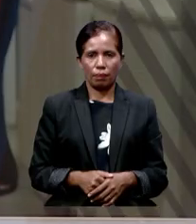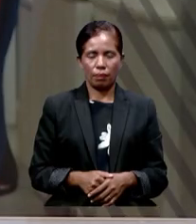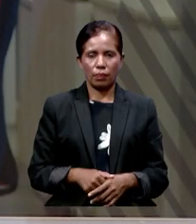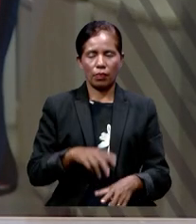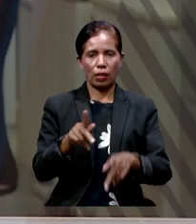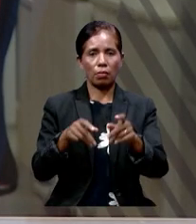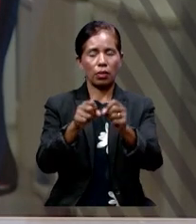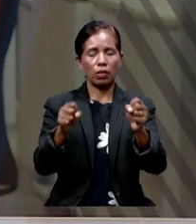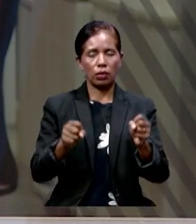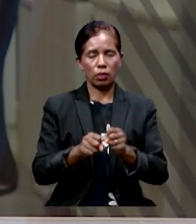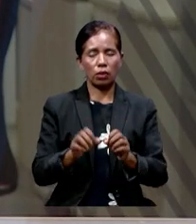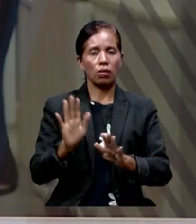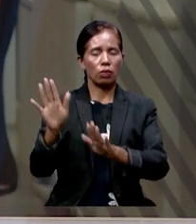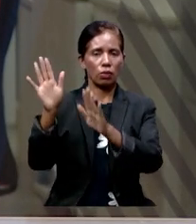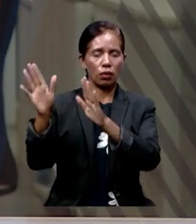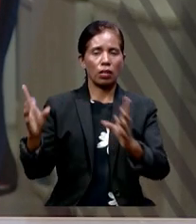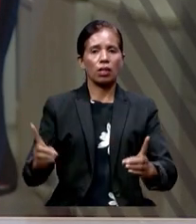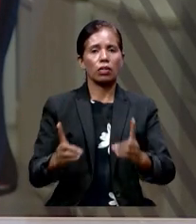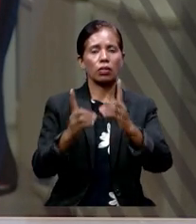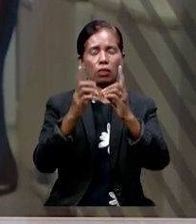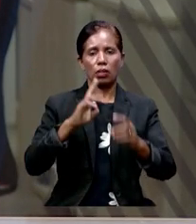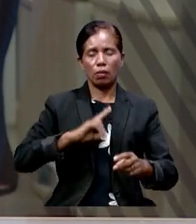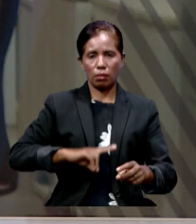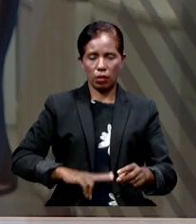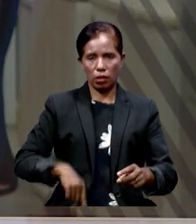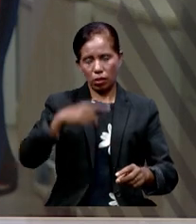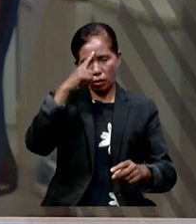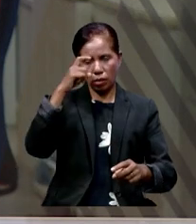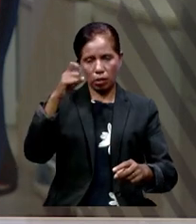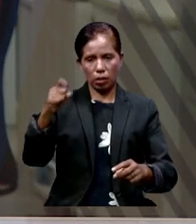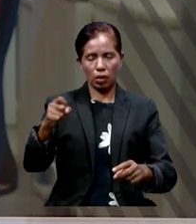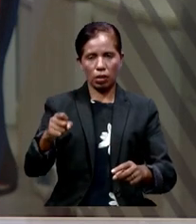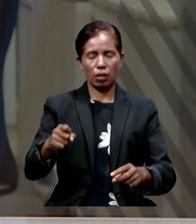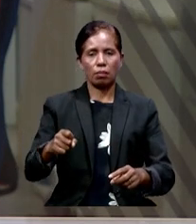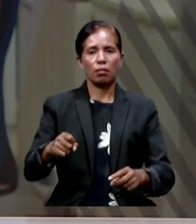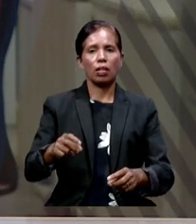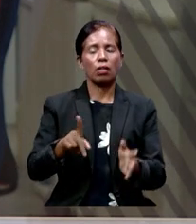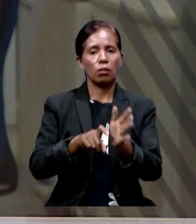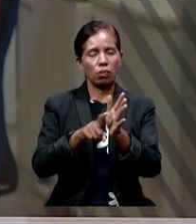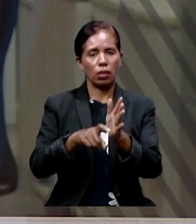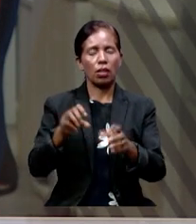Komunidade suku Fogo Ailico enfrenta hamlaha, tamba peste estraga hotu batar.